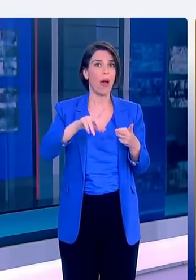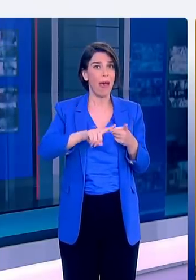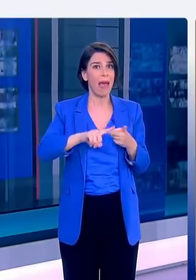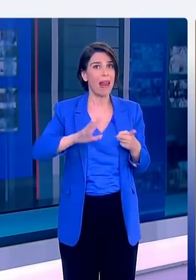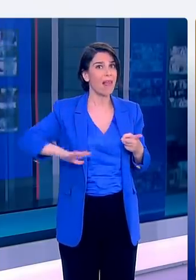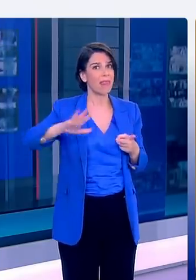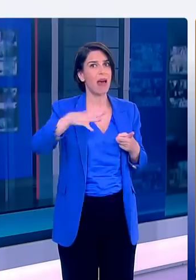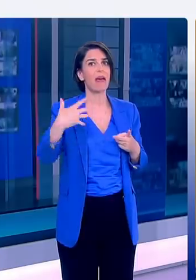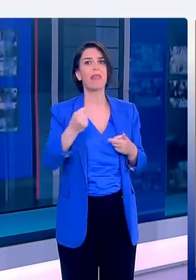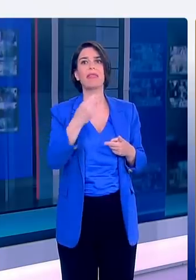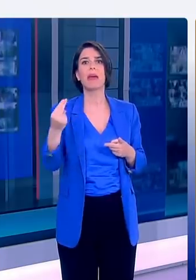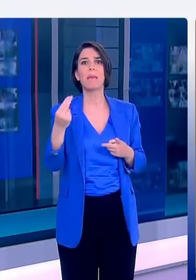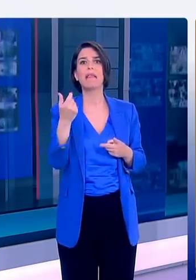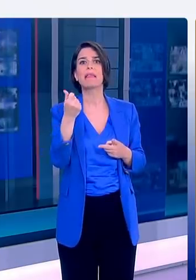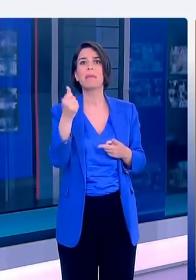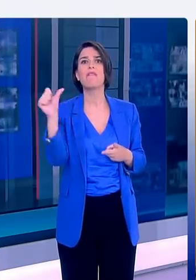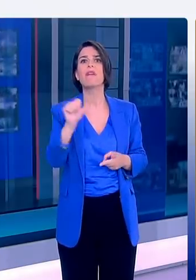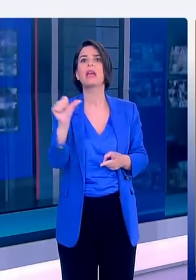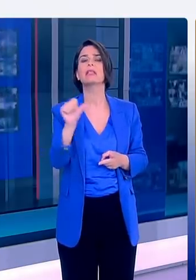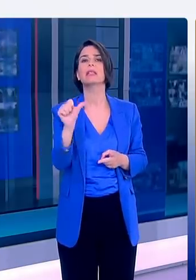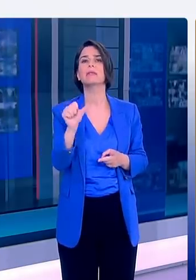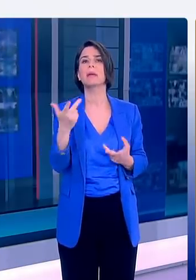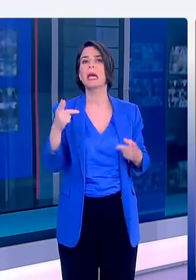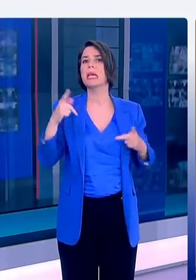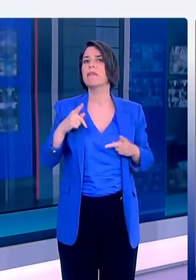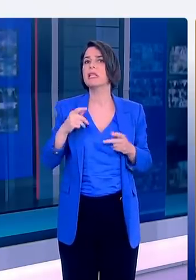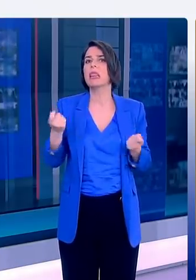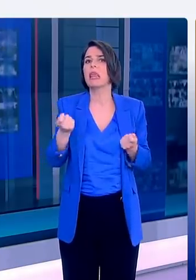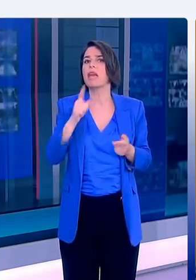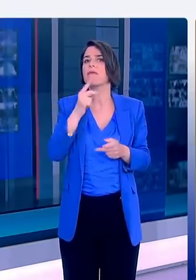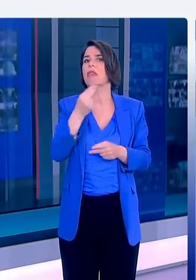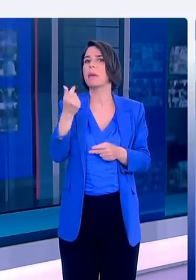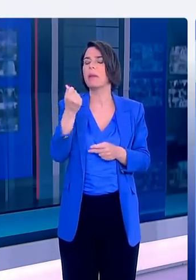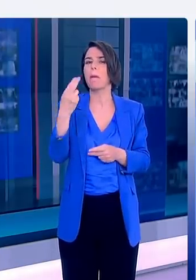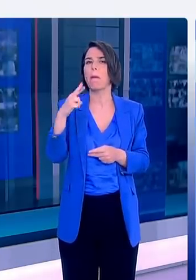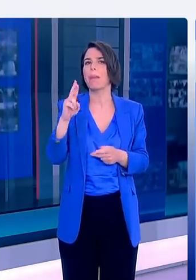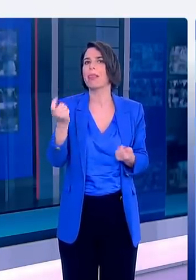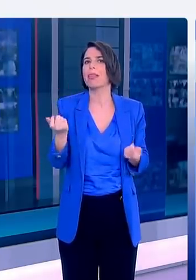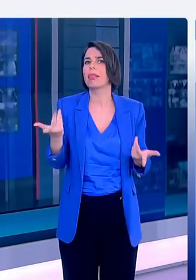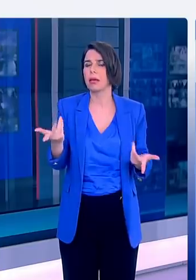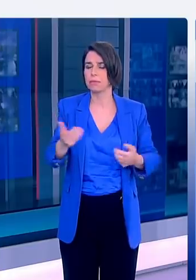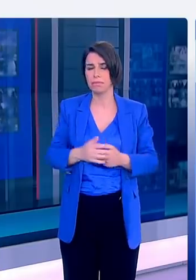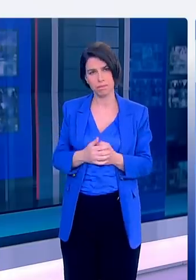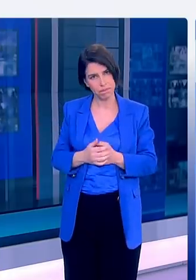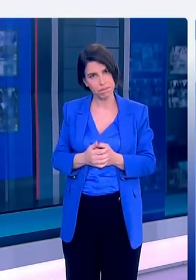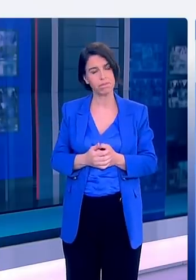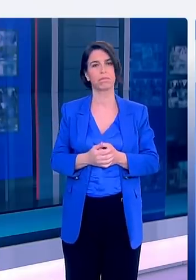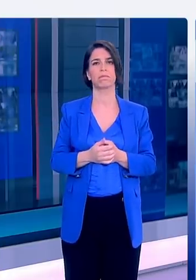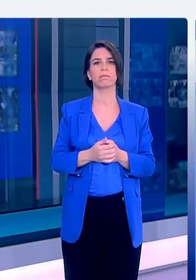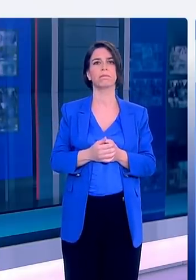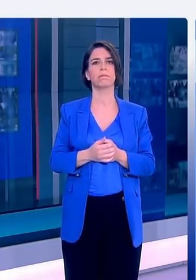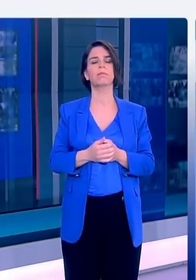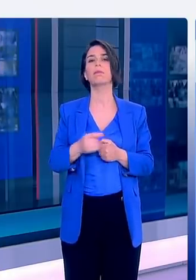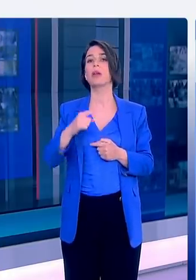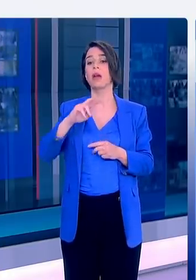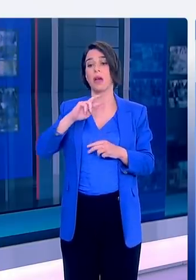μεγάλο ζήτημα με την τιμή της βενζίνης. Σκέφτεται η κυβέρνηση να παρέμβει σε αυτό και πότε? Ευχαριστώ πολύ. Όπως σας είχα πει και